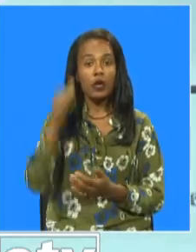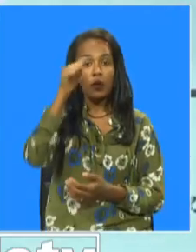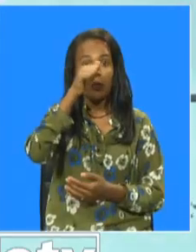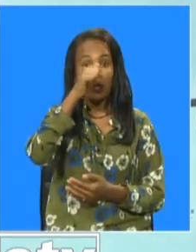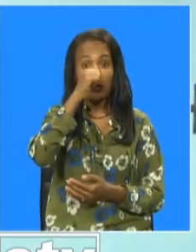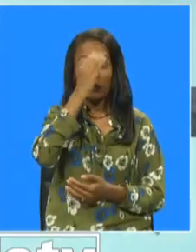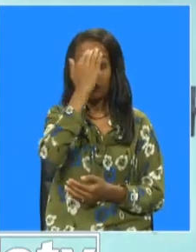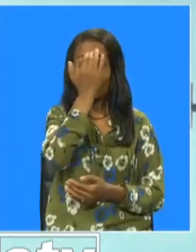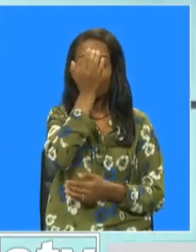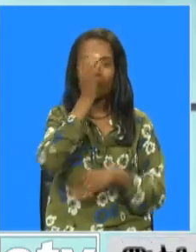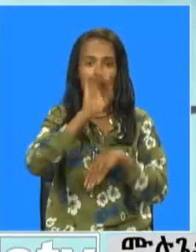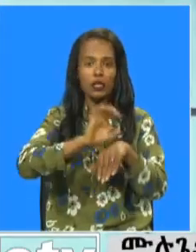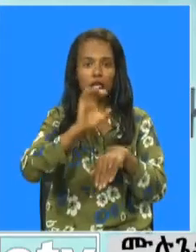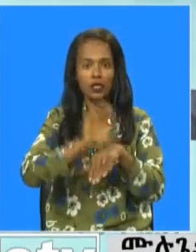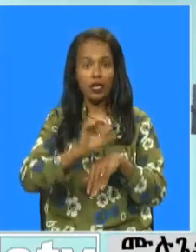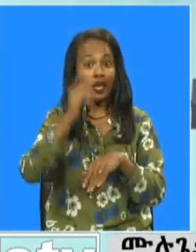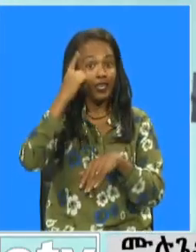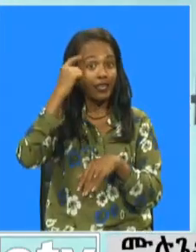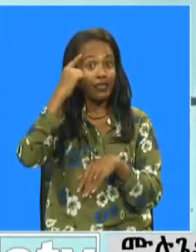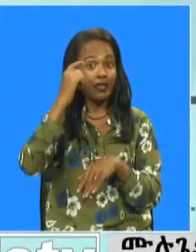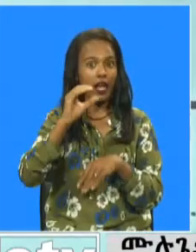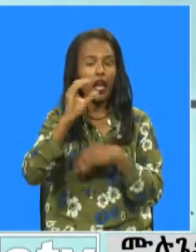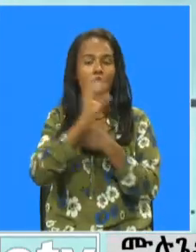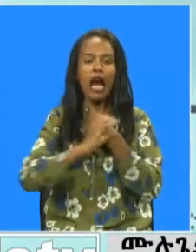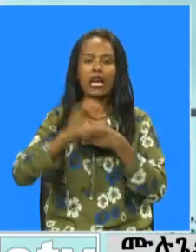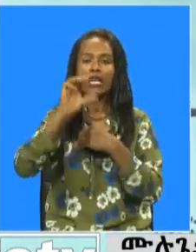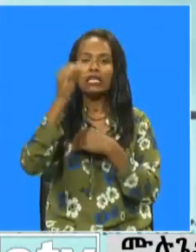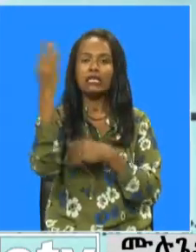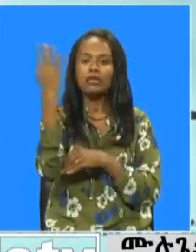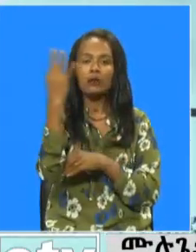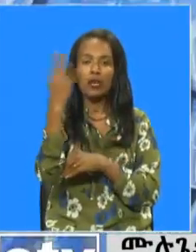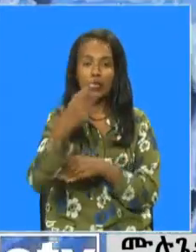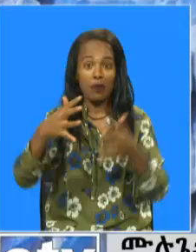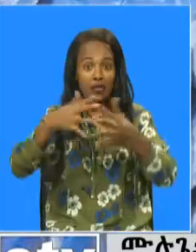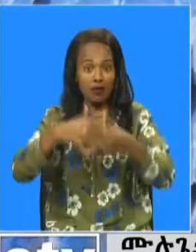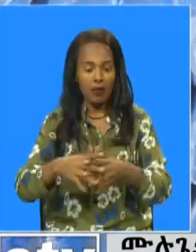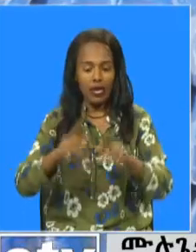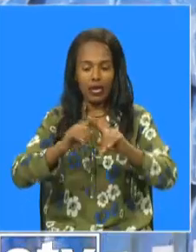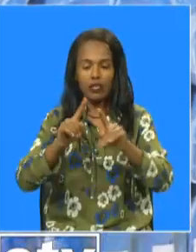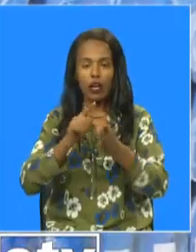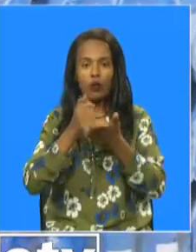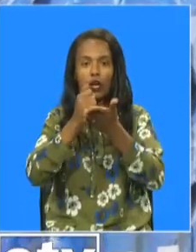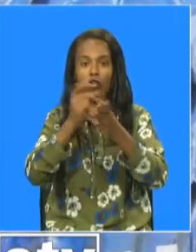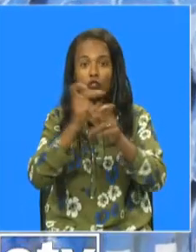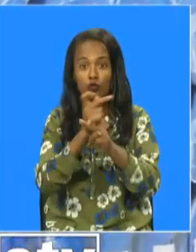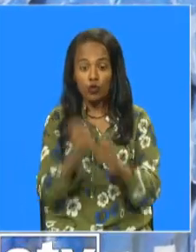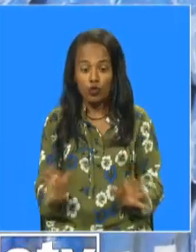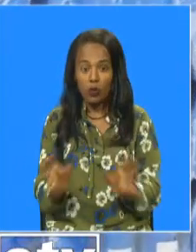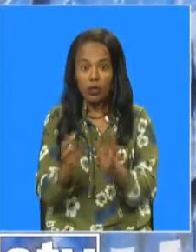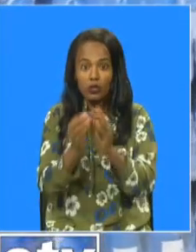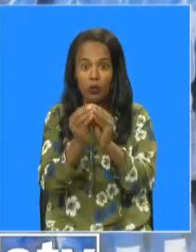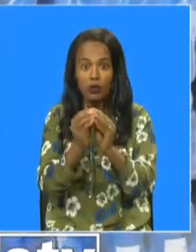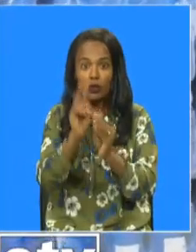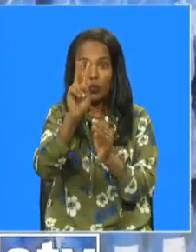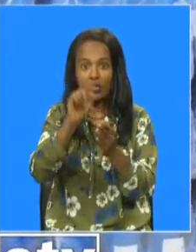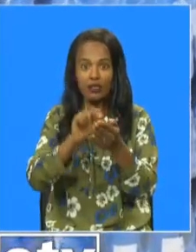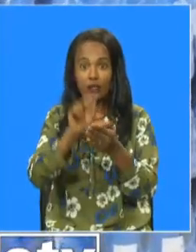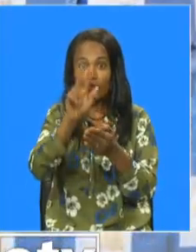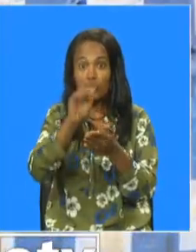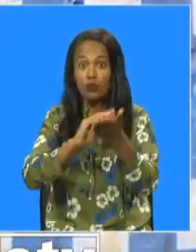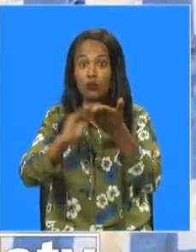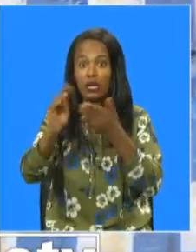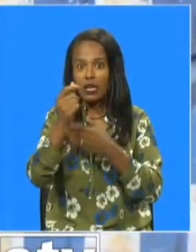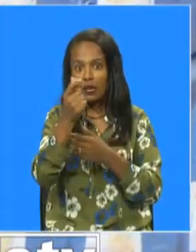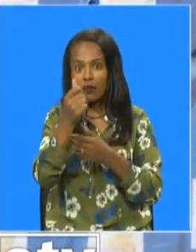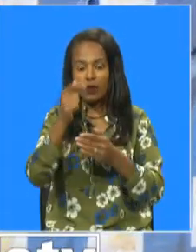በኢትዮጵያ ኦርቶዶክስ ተዋህዶ ቤተክርስቲያን የትግራይ ሀገረ ስብከት ለማት ማስተባበሪያ ጽፈት ቤት ከተለያዩ ለጋሽ ድርጅቶች ባሰባሰበው 2.3 ሚሊዮን